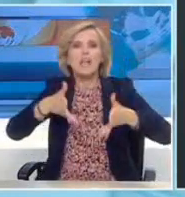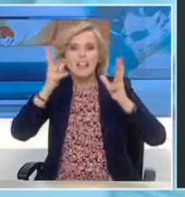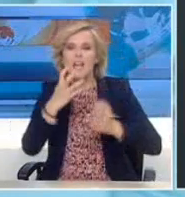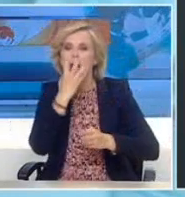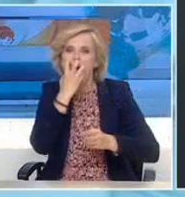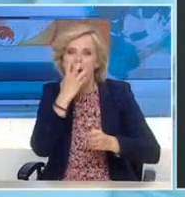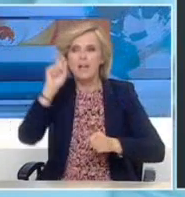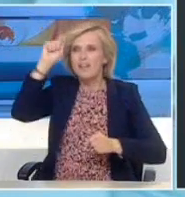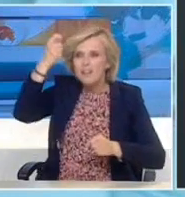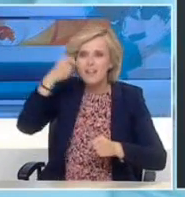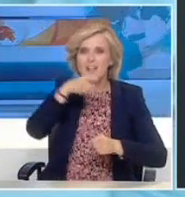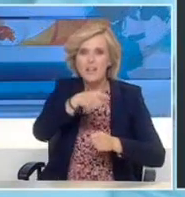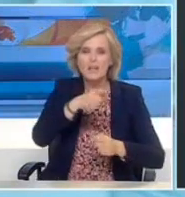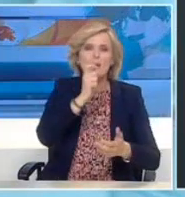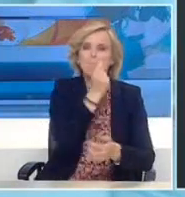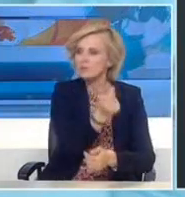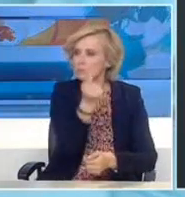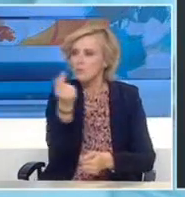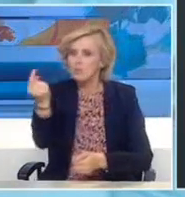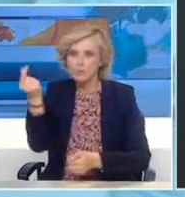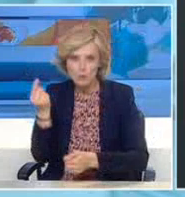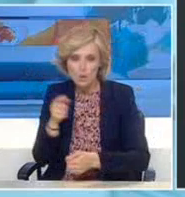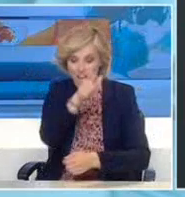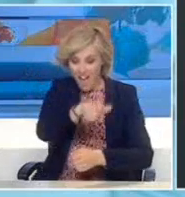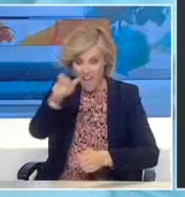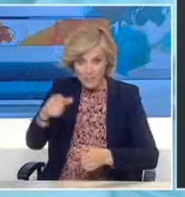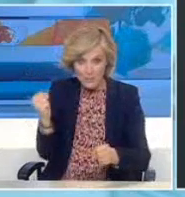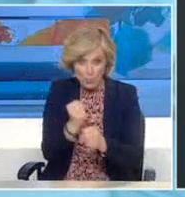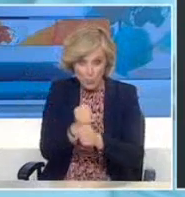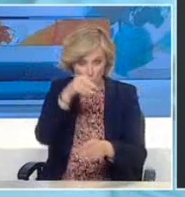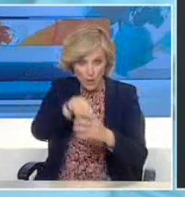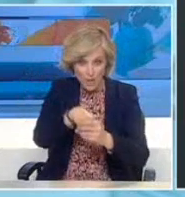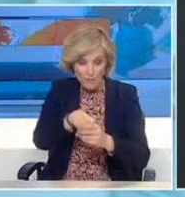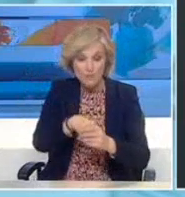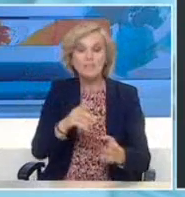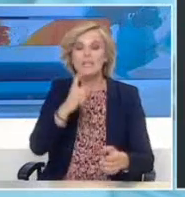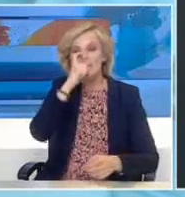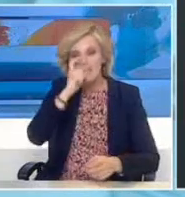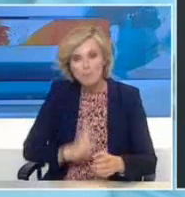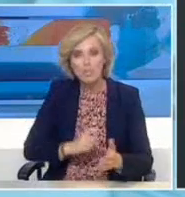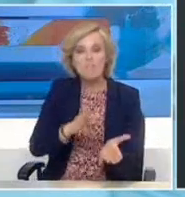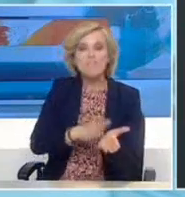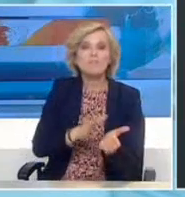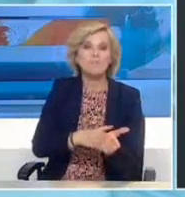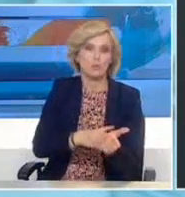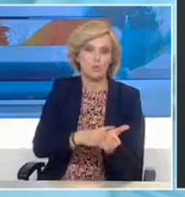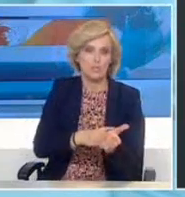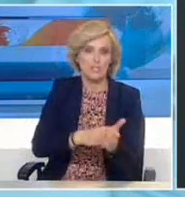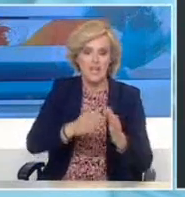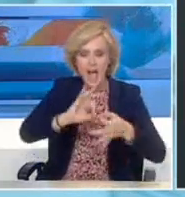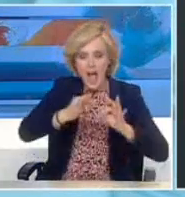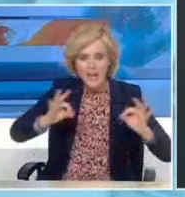έχουν μαζί τους την βεβαίωση εργοδότη, στην οποία αναφέρεται το σαφές ωράριο εργασίας τους, καθώς και αναλυτικά τις διευθύνσεις